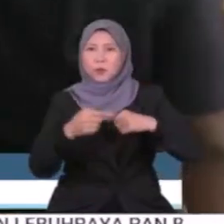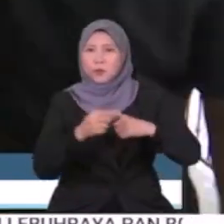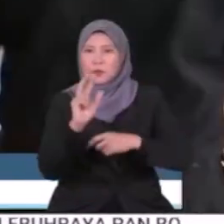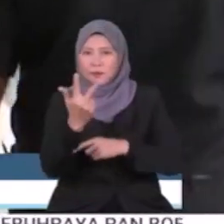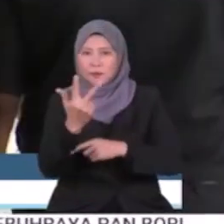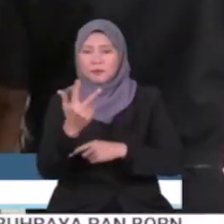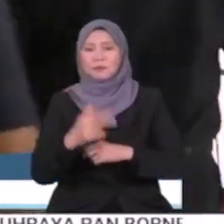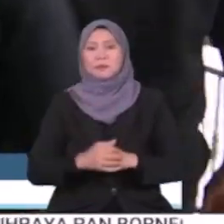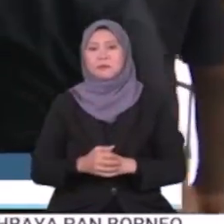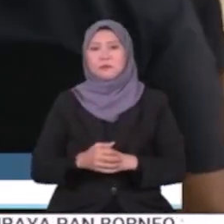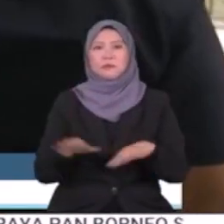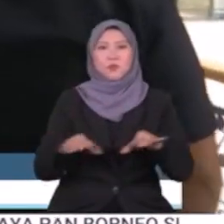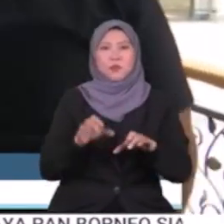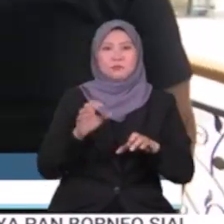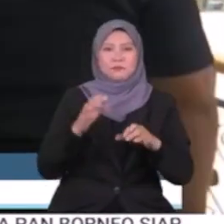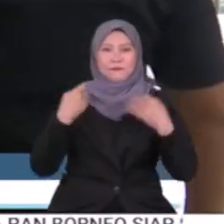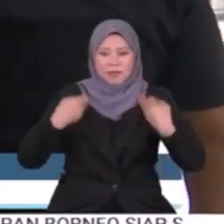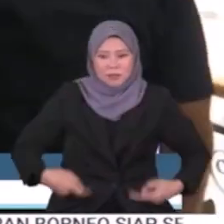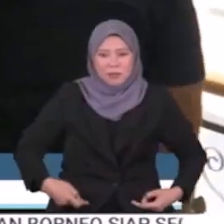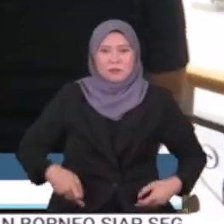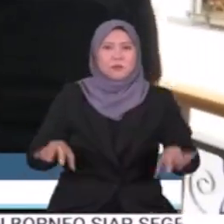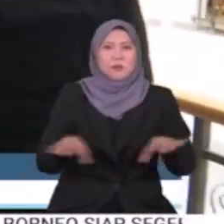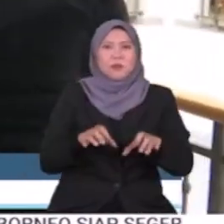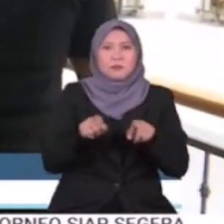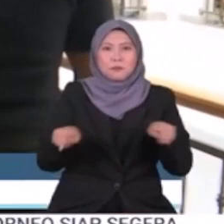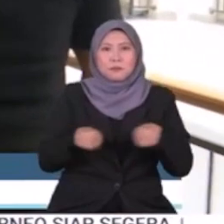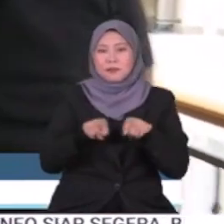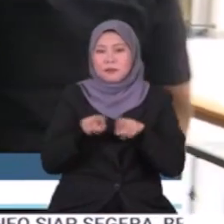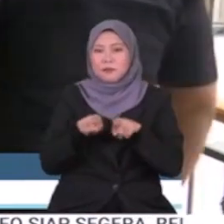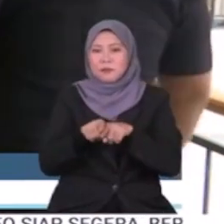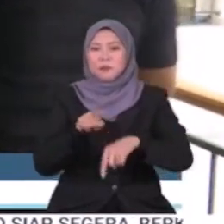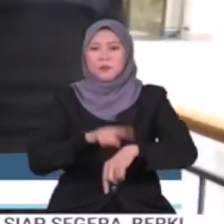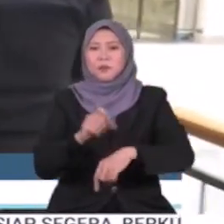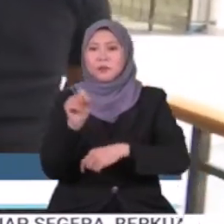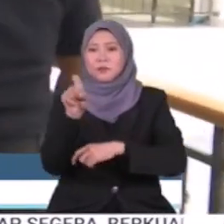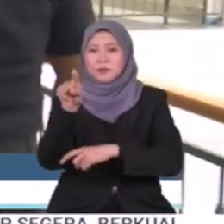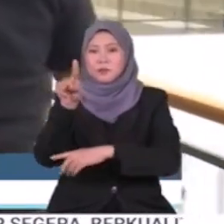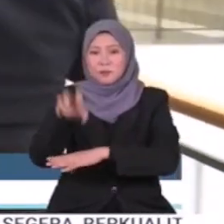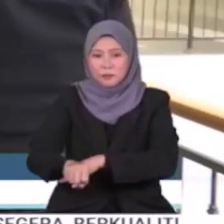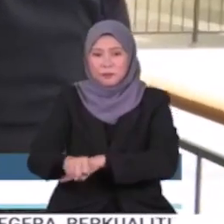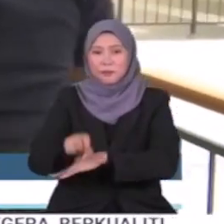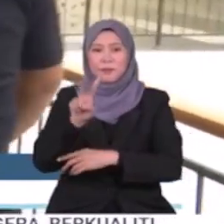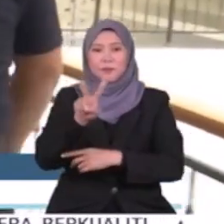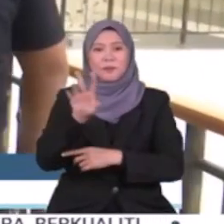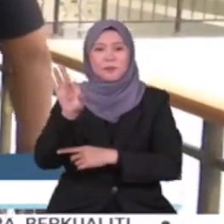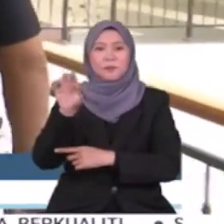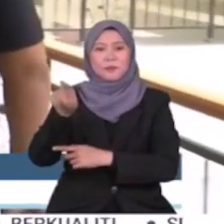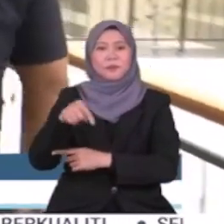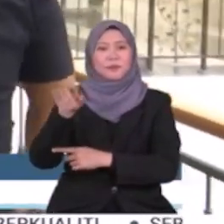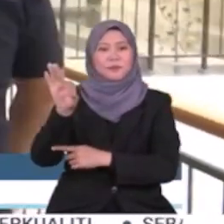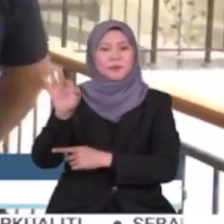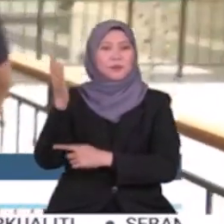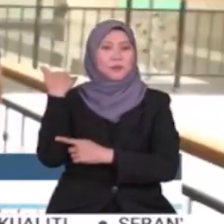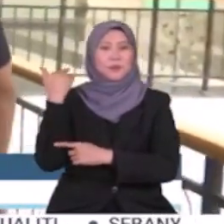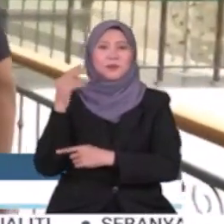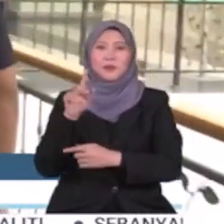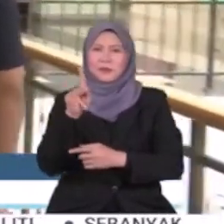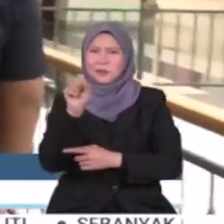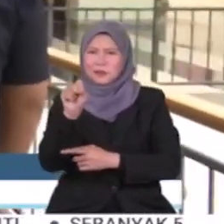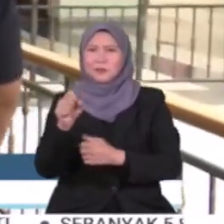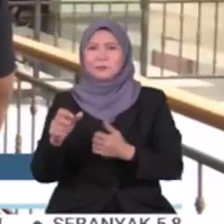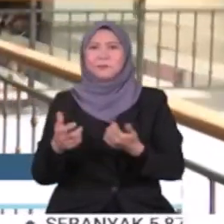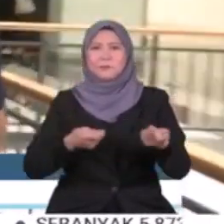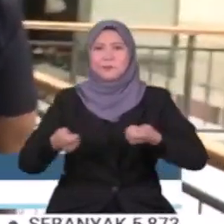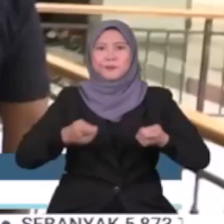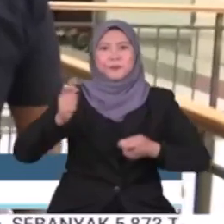ketiga didakwa melakukan Amang seksual fizikal di tempat yang sama pada pukul 1115 malam 29 September lalu kes dikendalikan